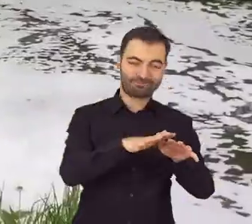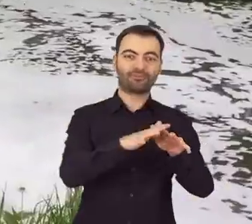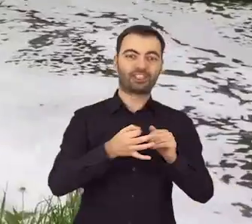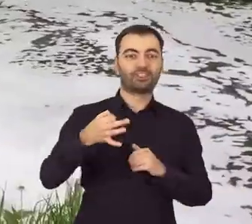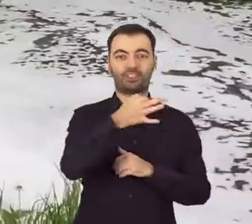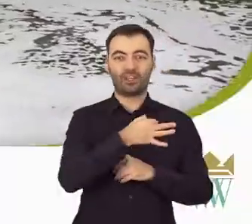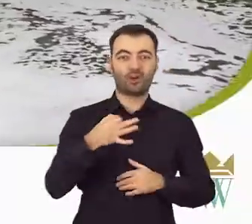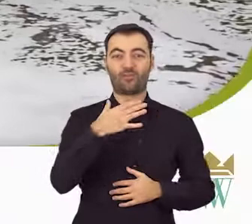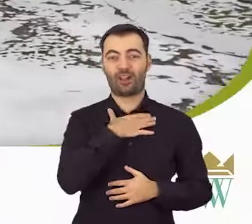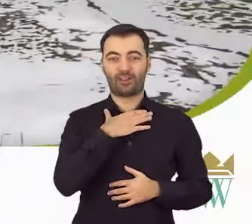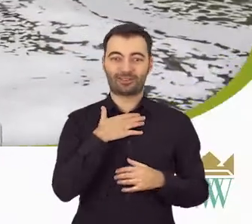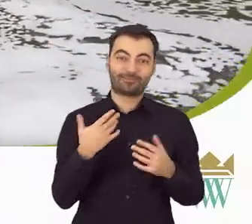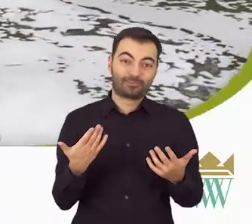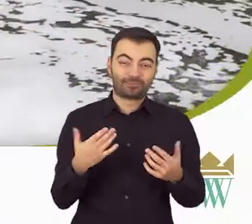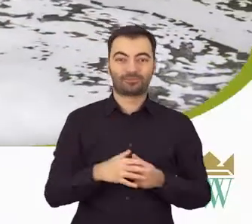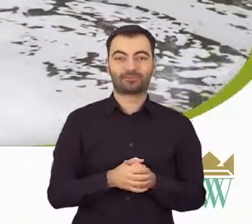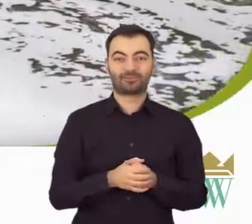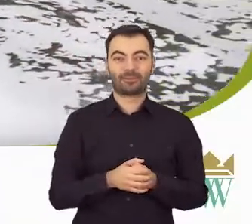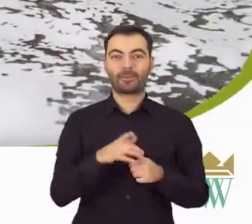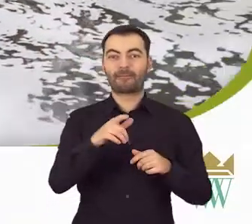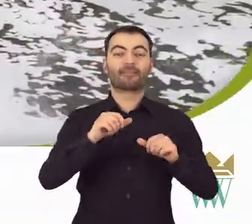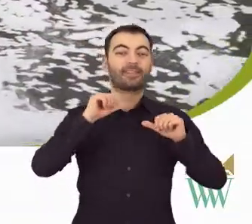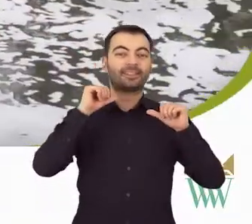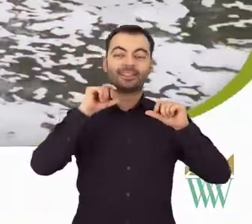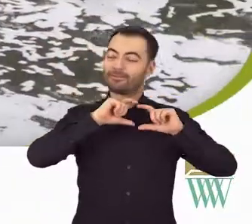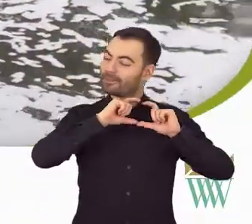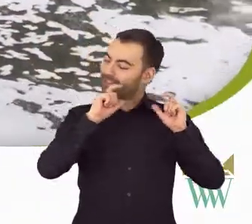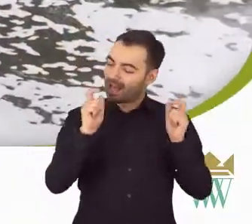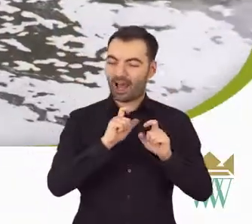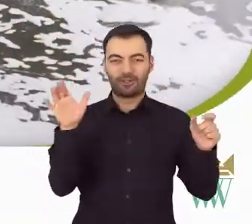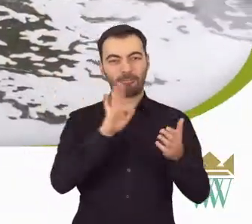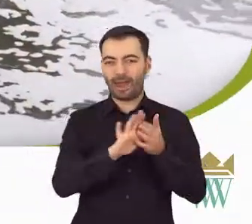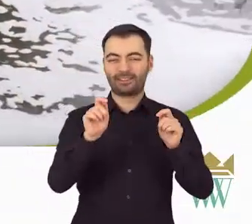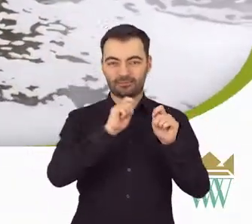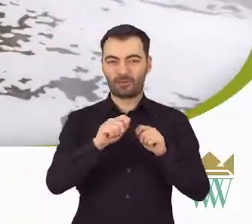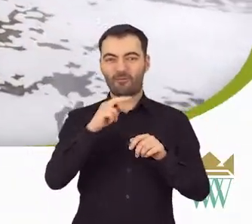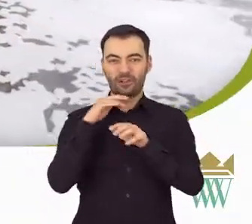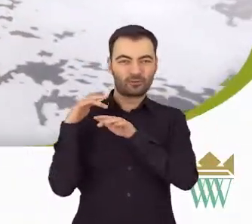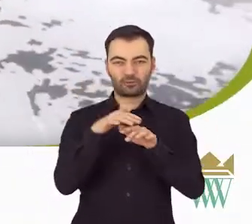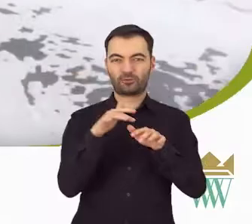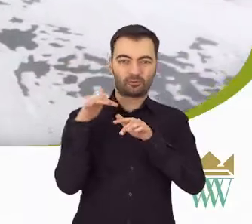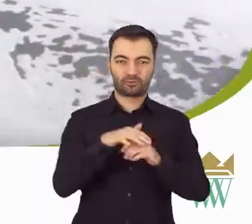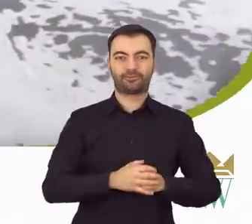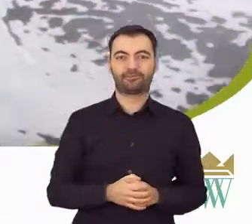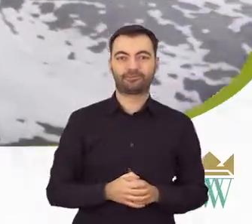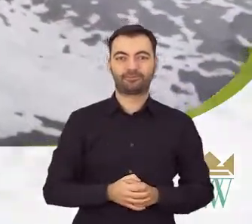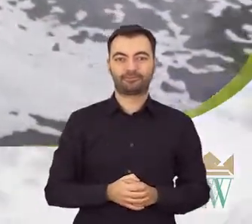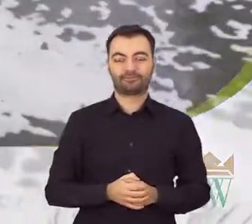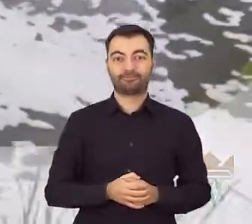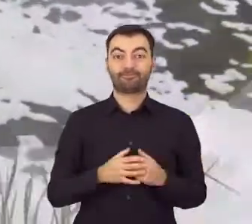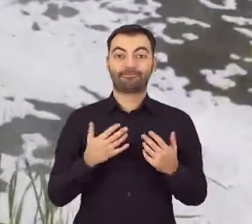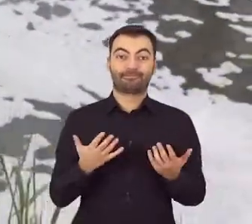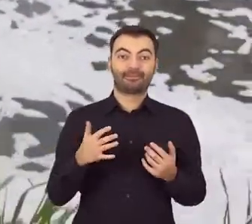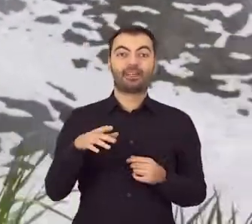uchodzi do jeziorka Wilanowskiego, które jest permanentnie tymi wodami zasilane. W związku z